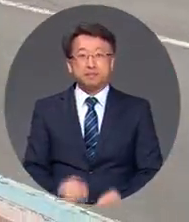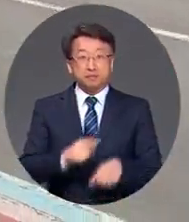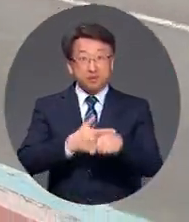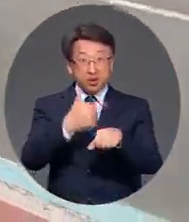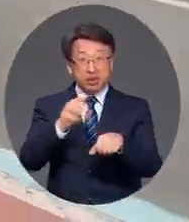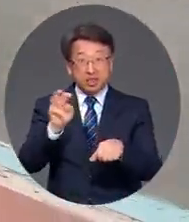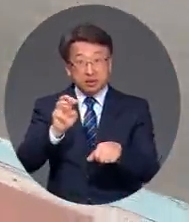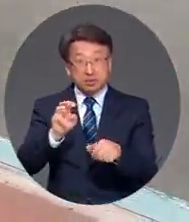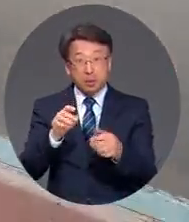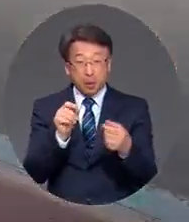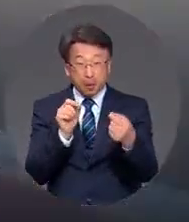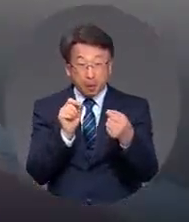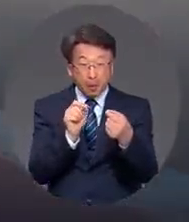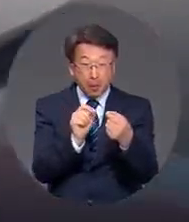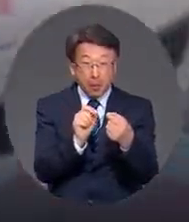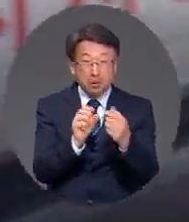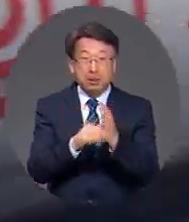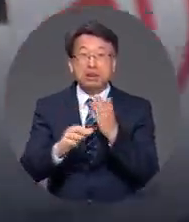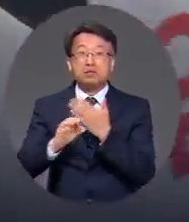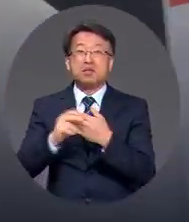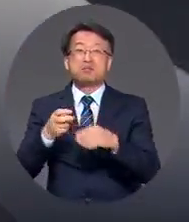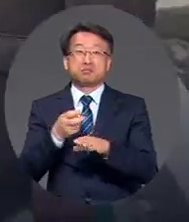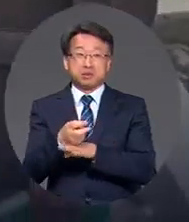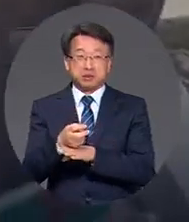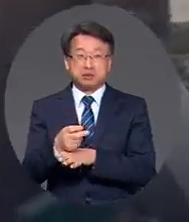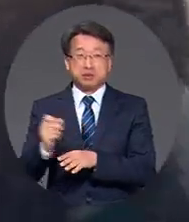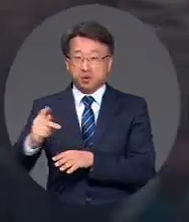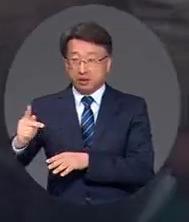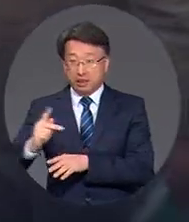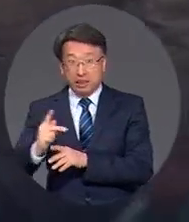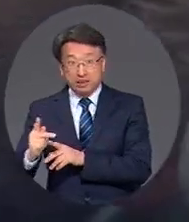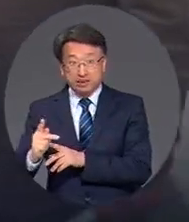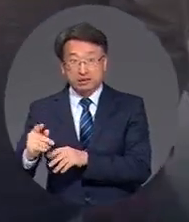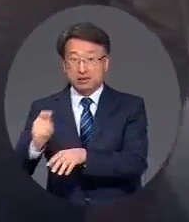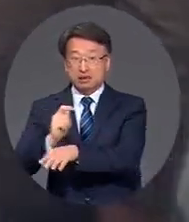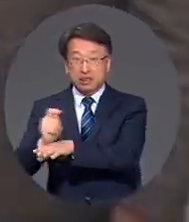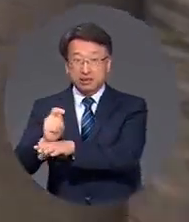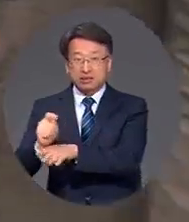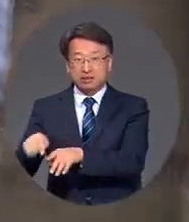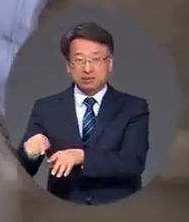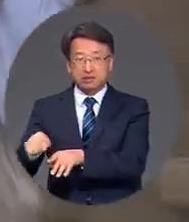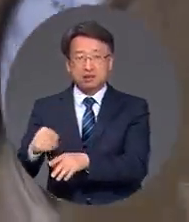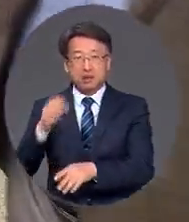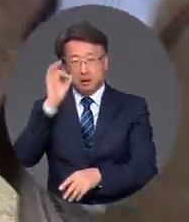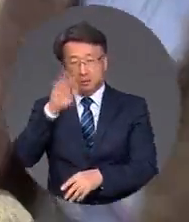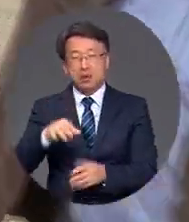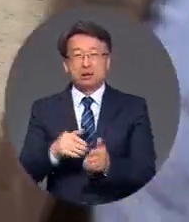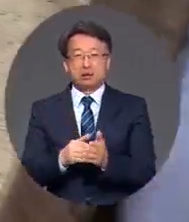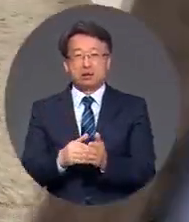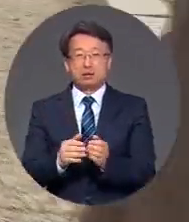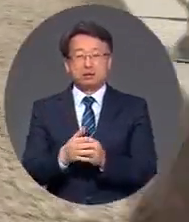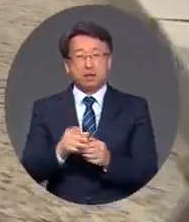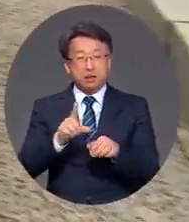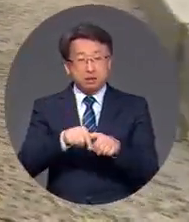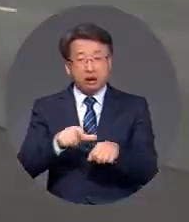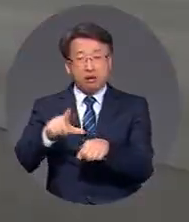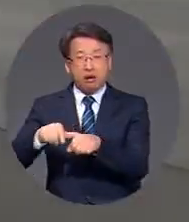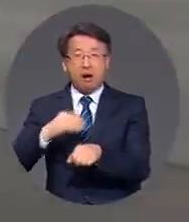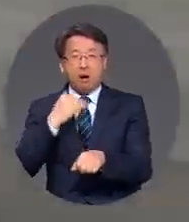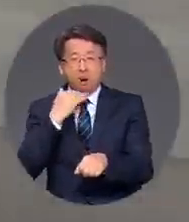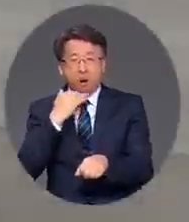6시 30분이 가까워지자 임시버스와 임차 택시가 보입니다. 하지만 배차 간격이 너무